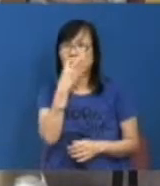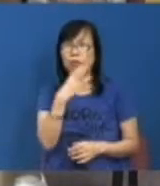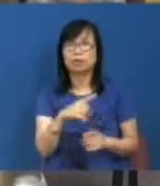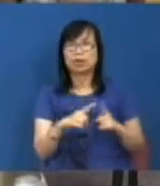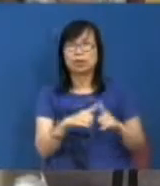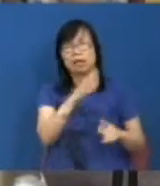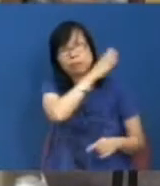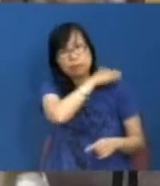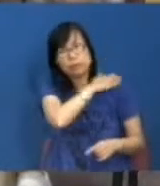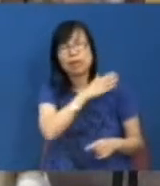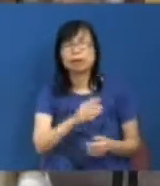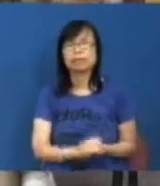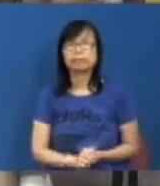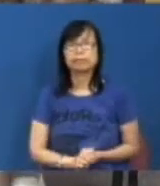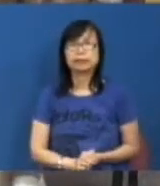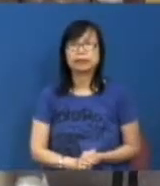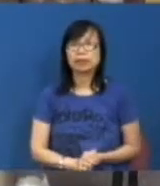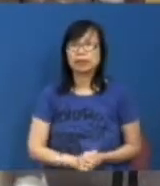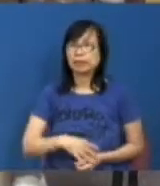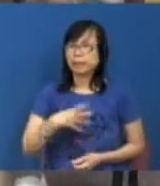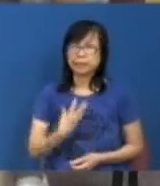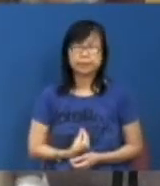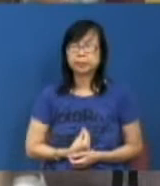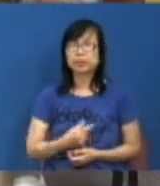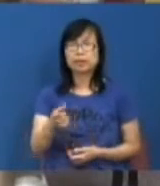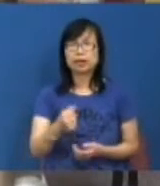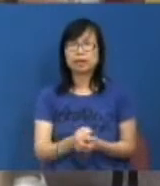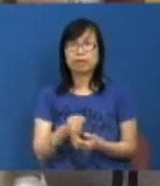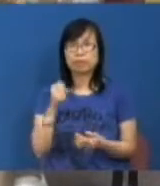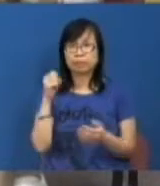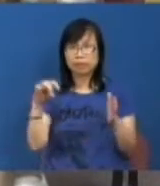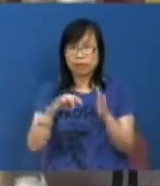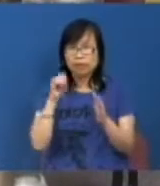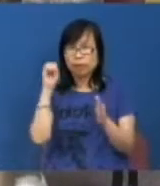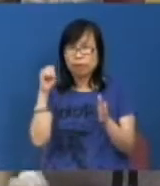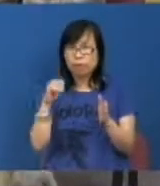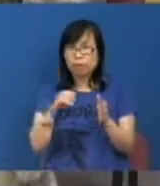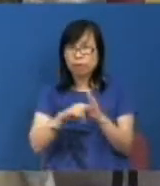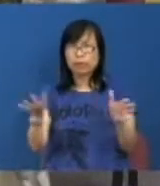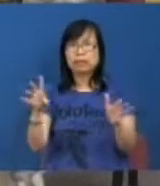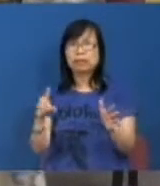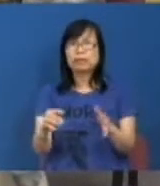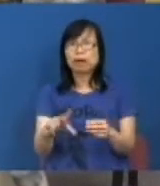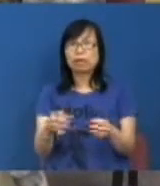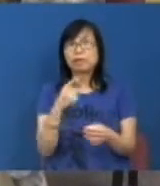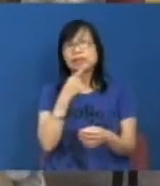啊！咁同埋最慘的一樣嘢，其實你發電咧喺個大嘅電廠裏邊咧，其實係用緊燒煤